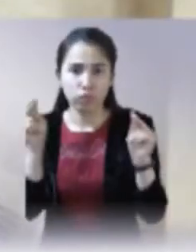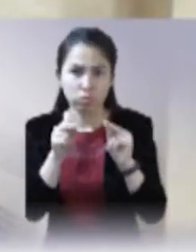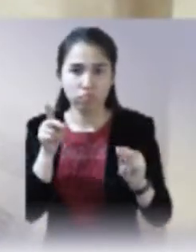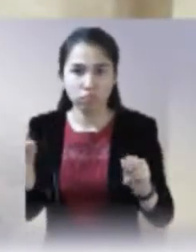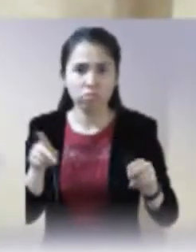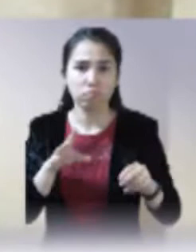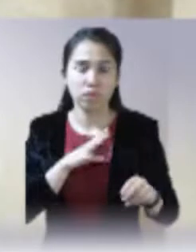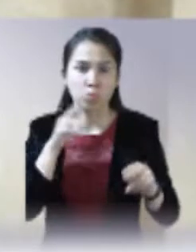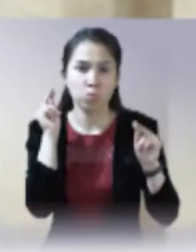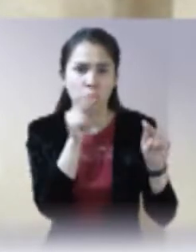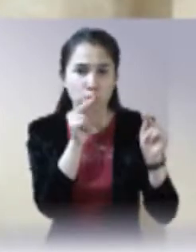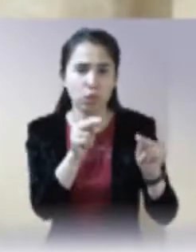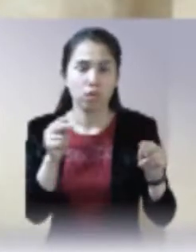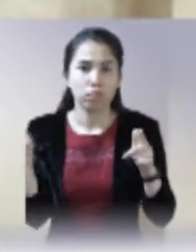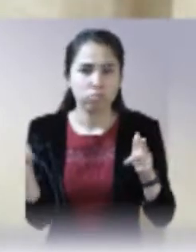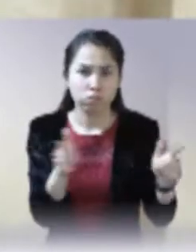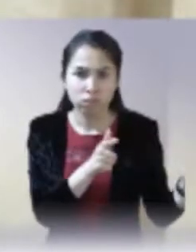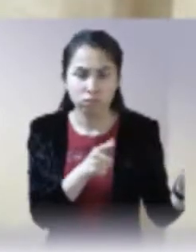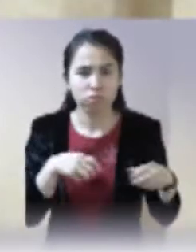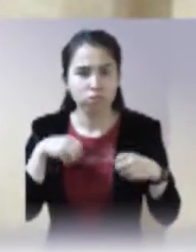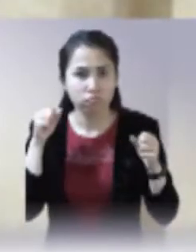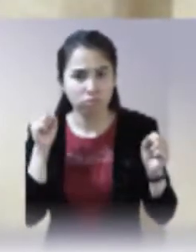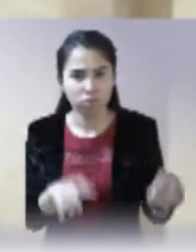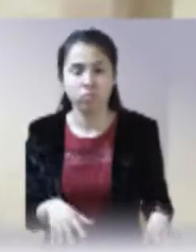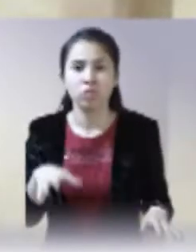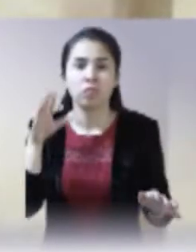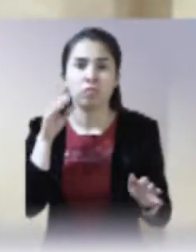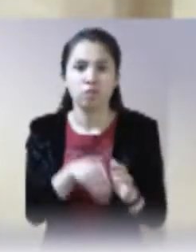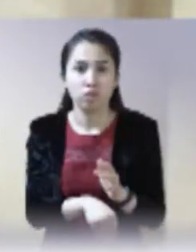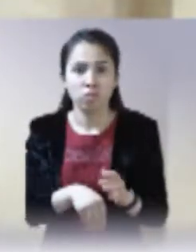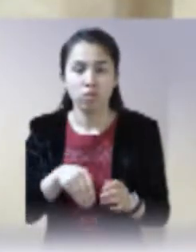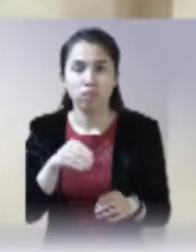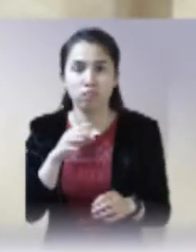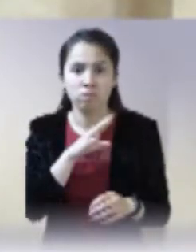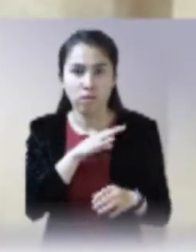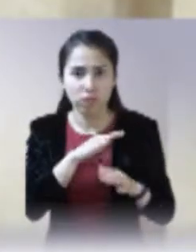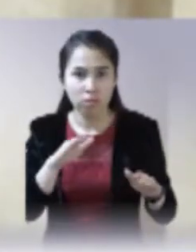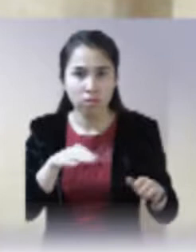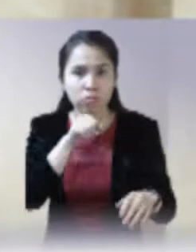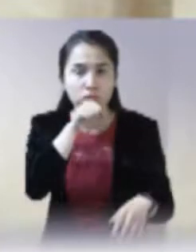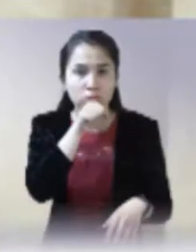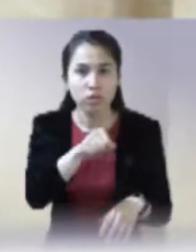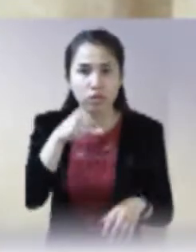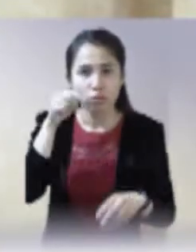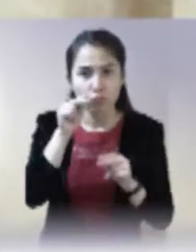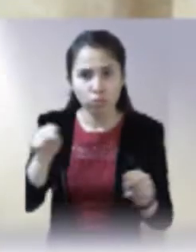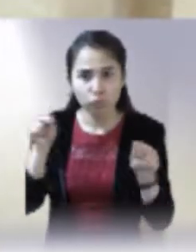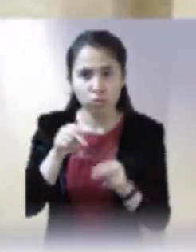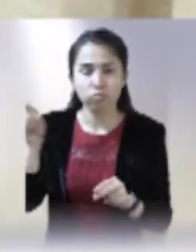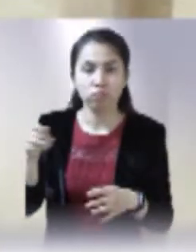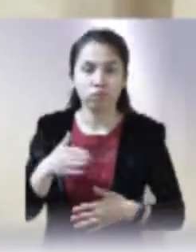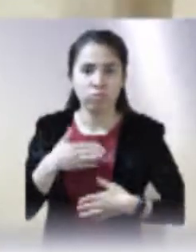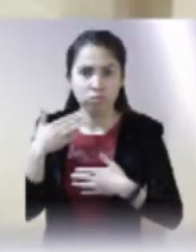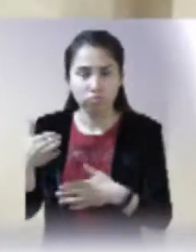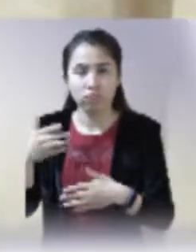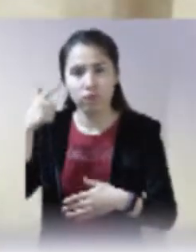говорю, когда госсимволы, будь то гимн, герб, флаг, наши спортсмены на международных соревнованиях поднимают, все вы от гордости даже плачете. Так почему